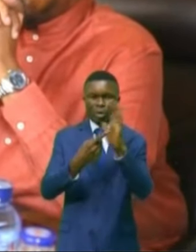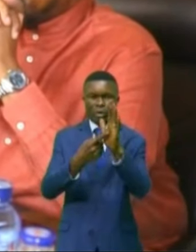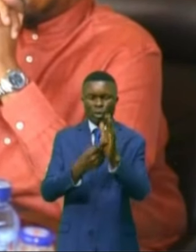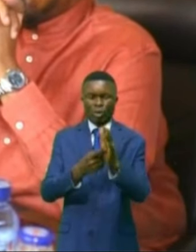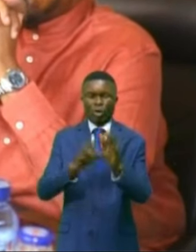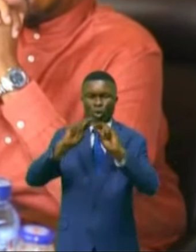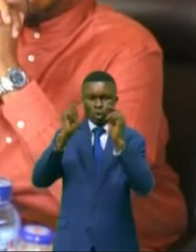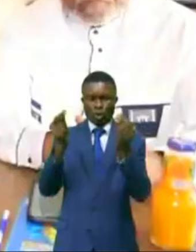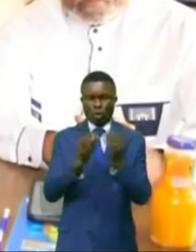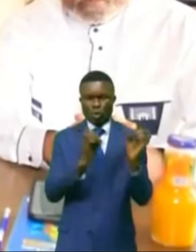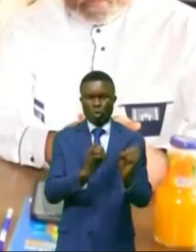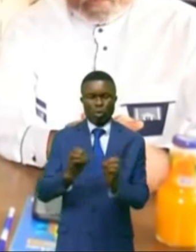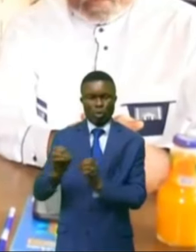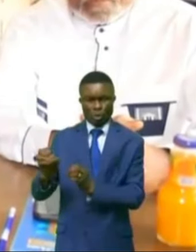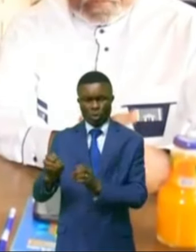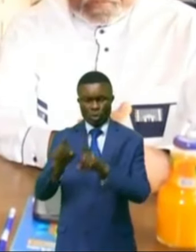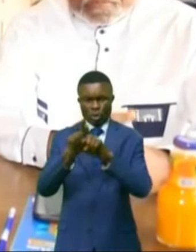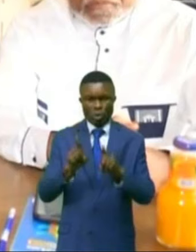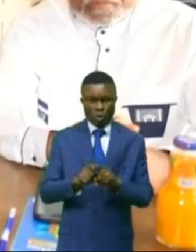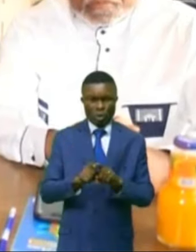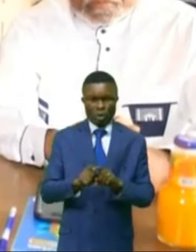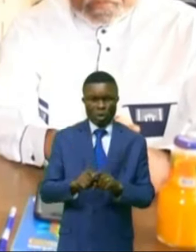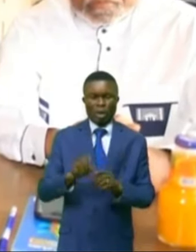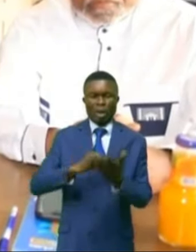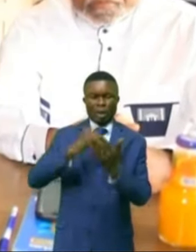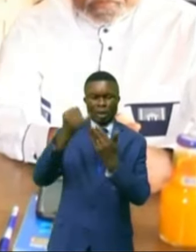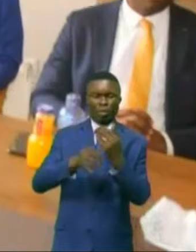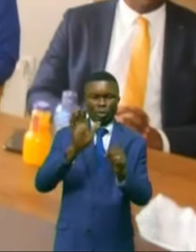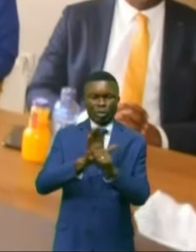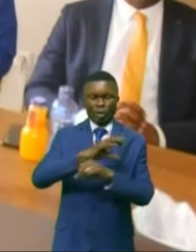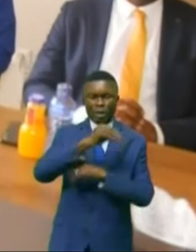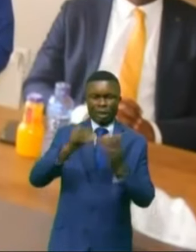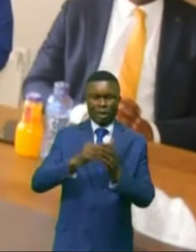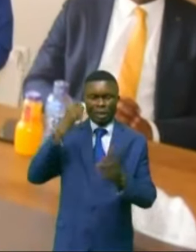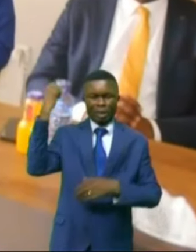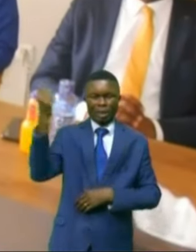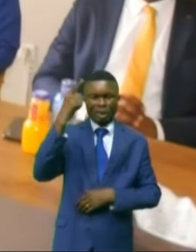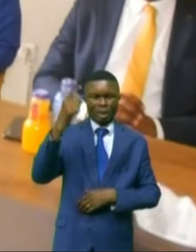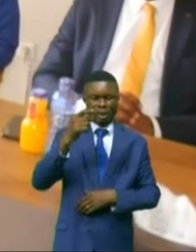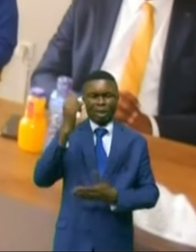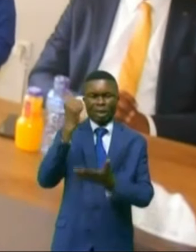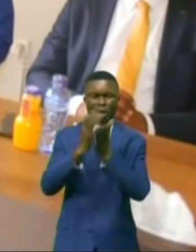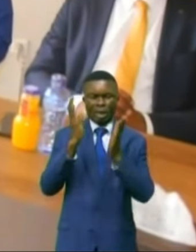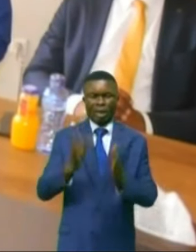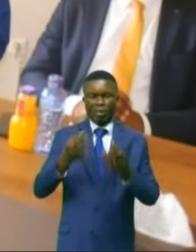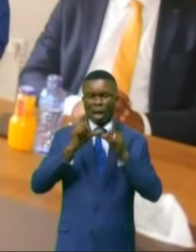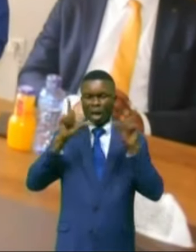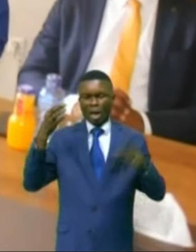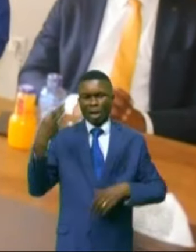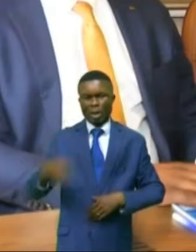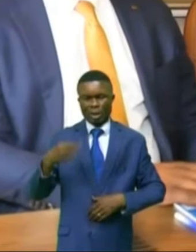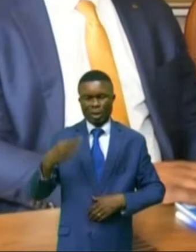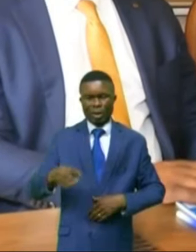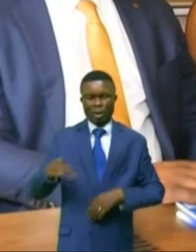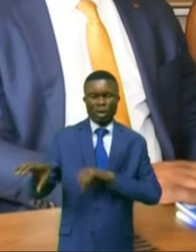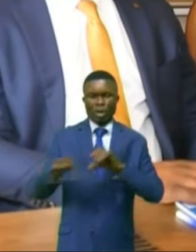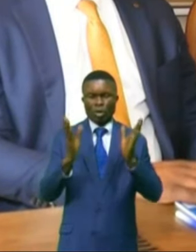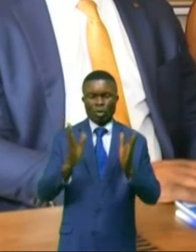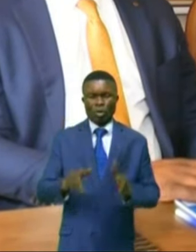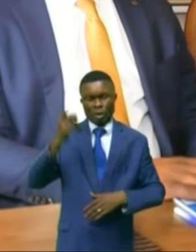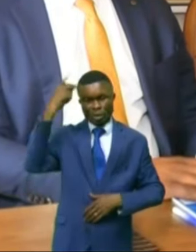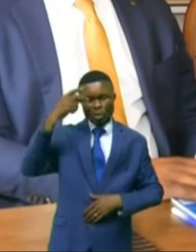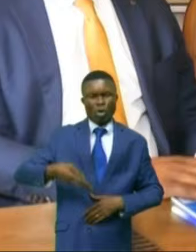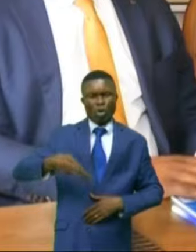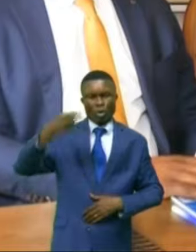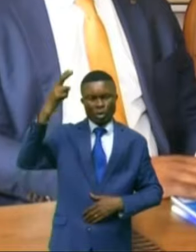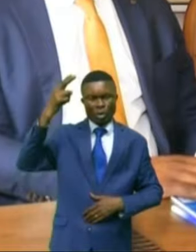structure organisationnelle et les différents projets du Centre international de diplomatie francophone aux acteurs politiques congolais de haut rang